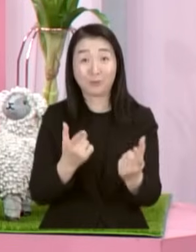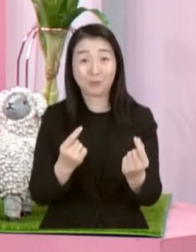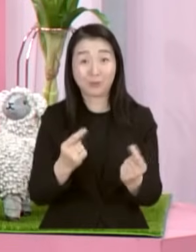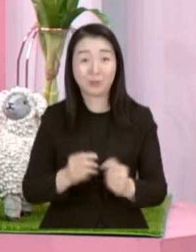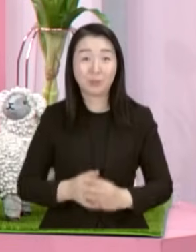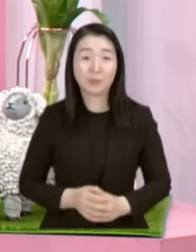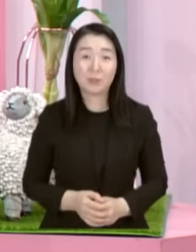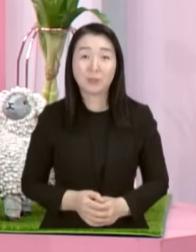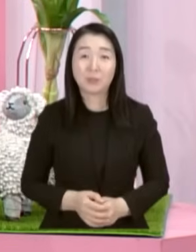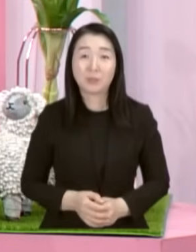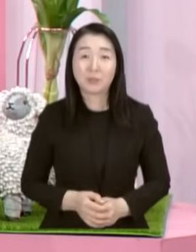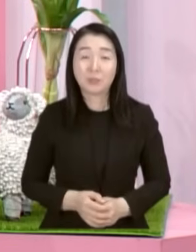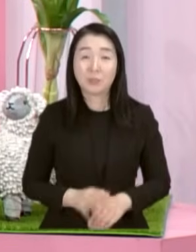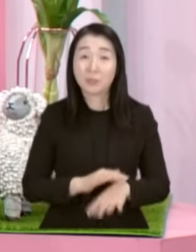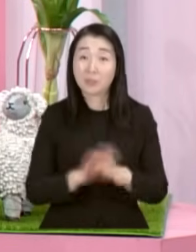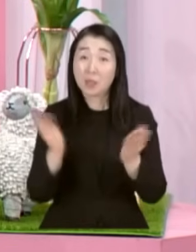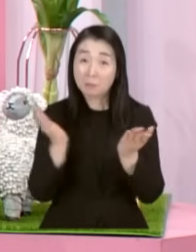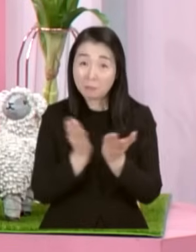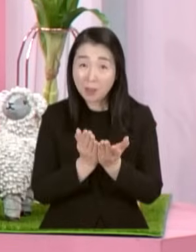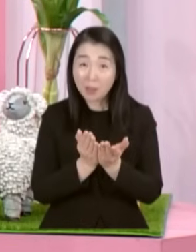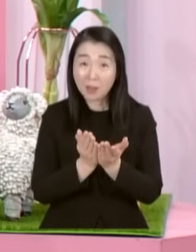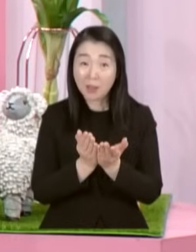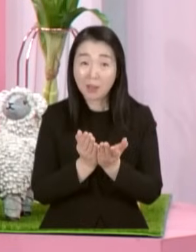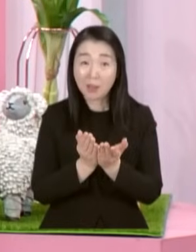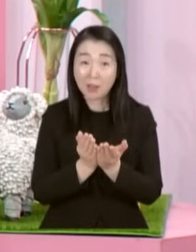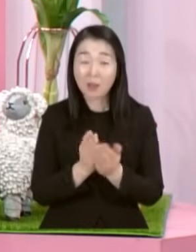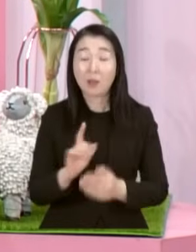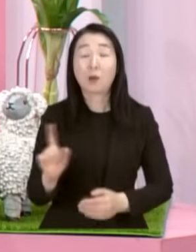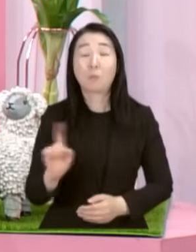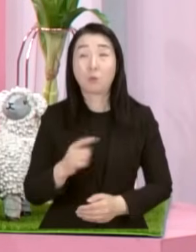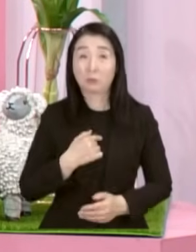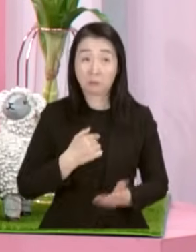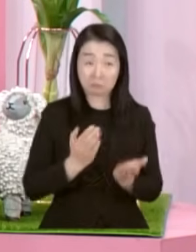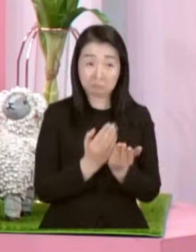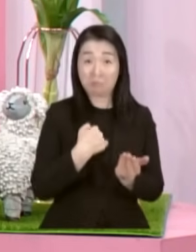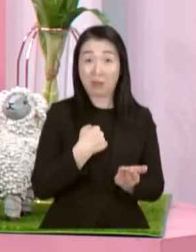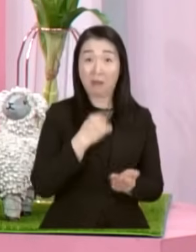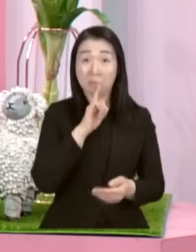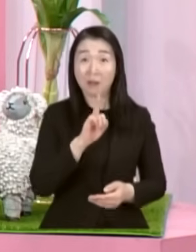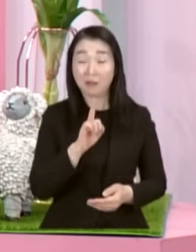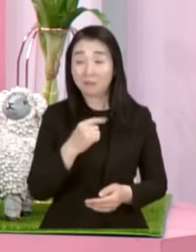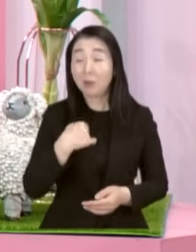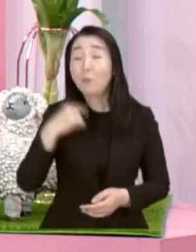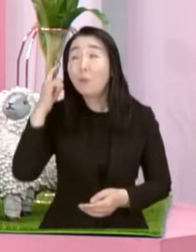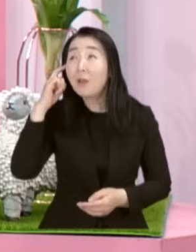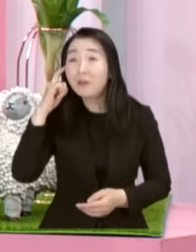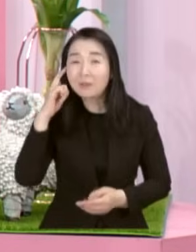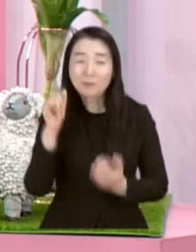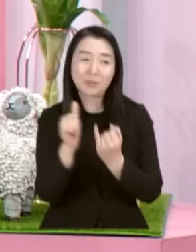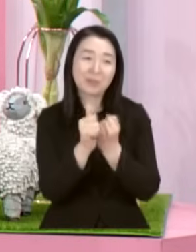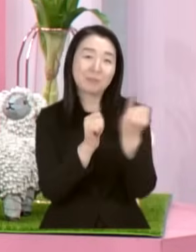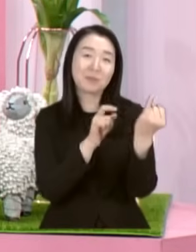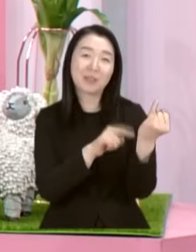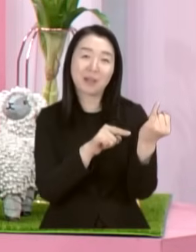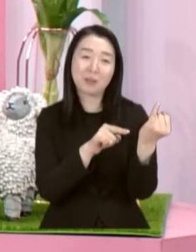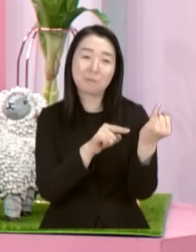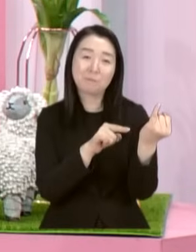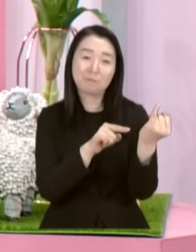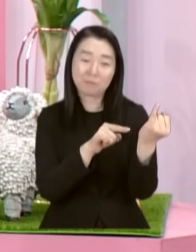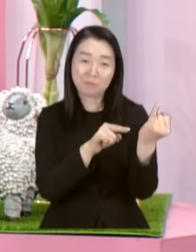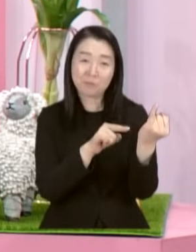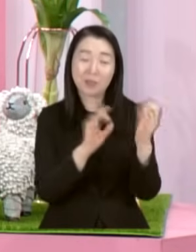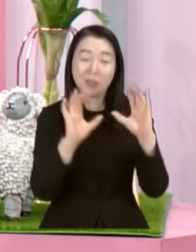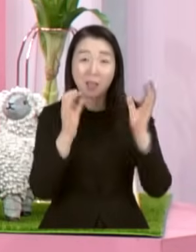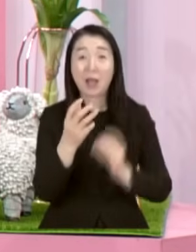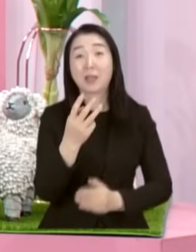네. 이거의 적격은 최 목사님이래요. 어. 제가 왜 적격자입니까? 그랬더니 저희 집사람이 셋째 아이를